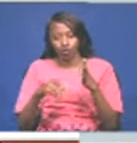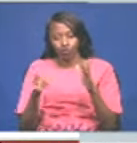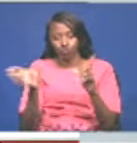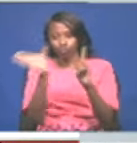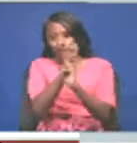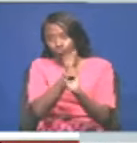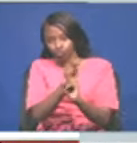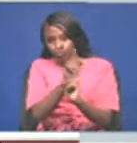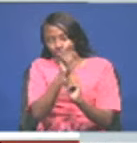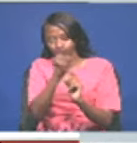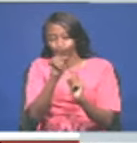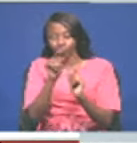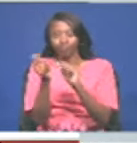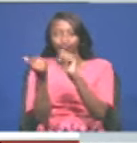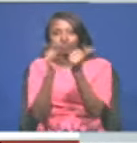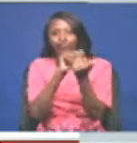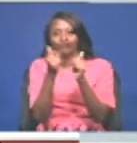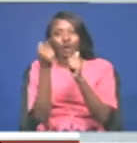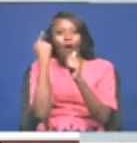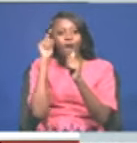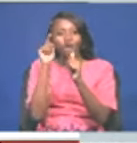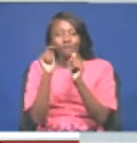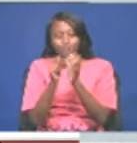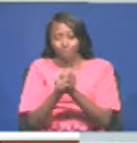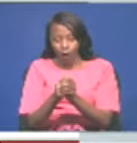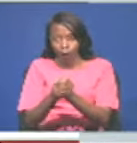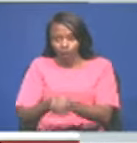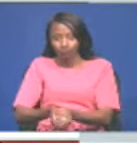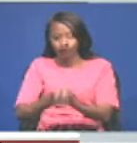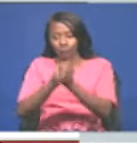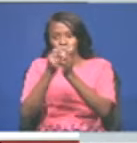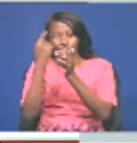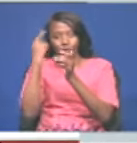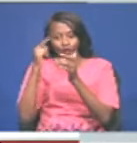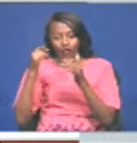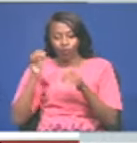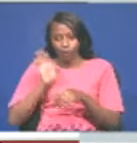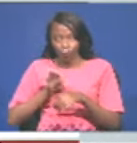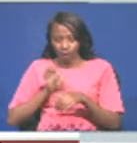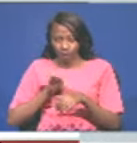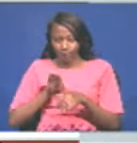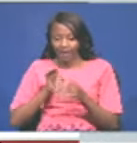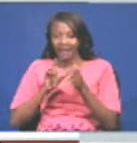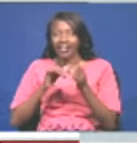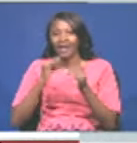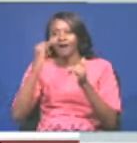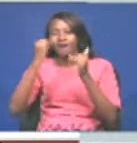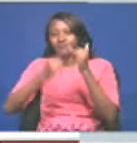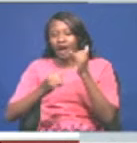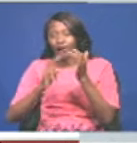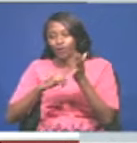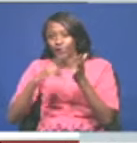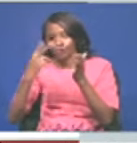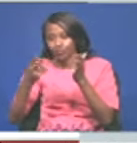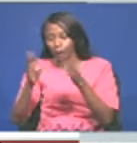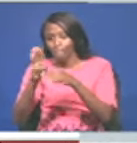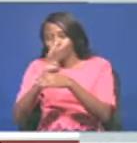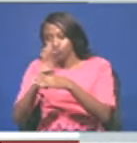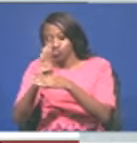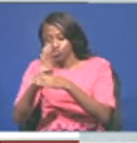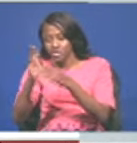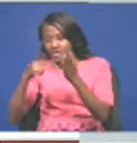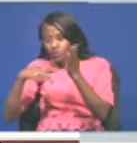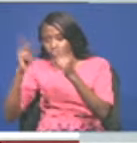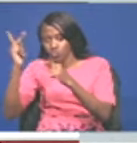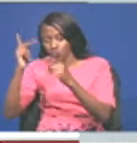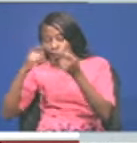ya mashindano ya mpira wa kikapu ya vilabu vya wanawake baada ya kuishinda Young Sisters ya Burundi kwa alama 69-42 katika